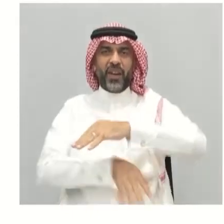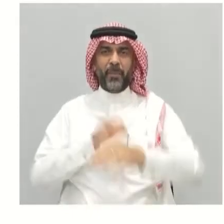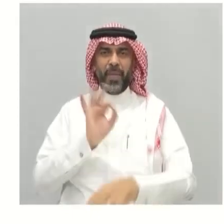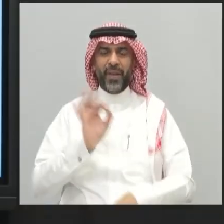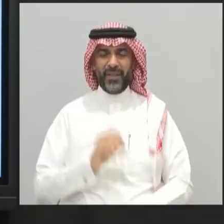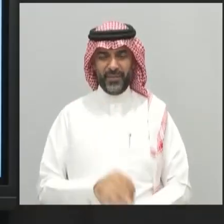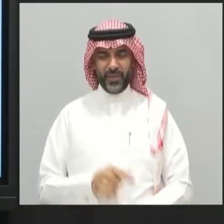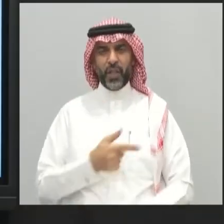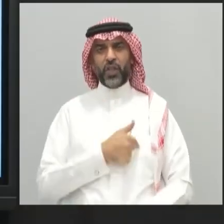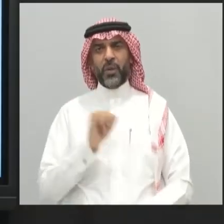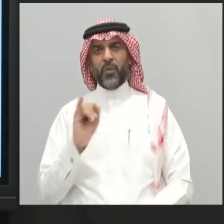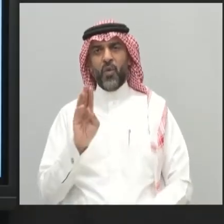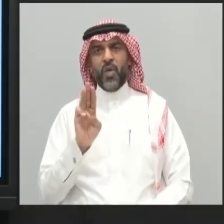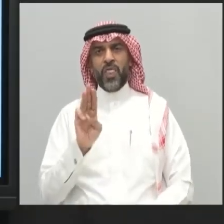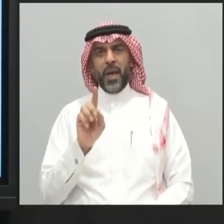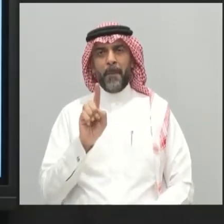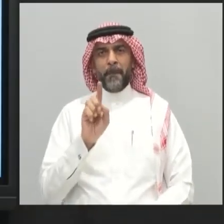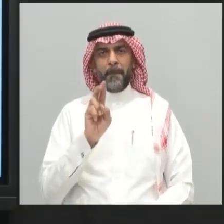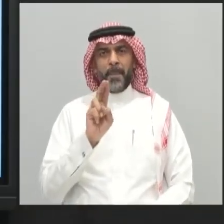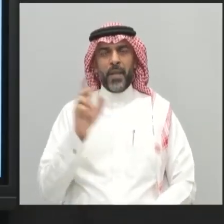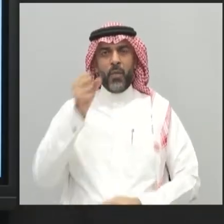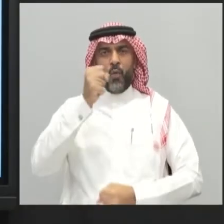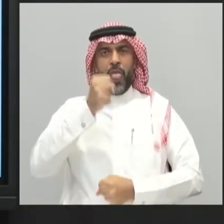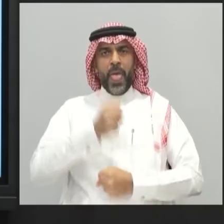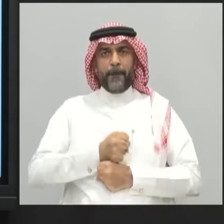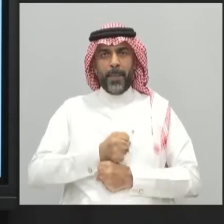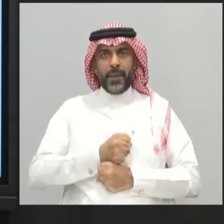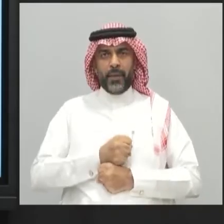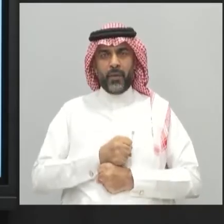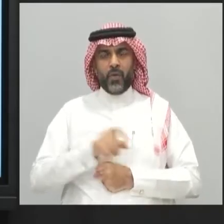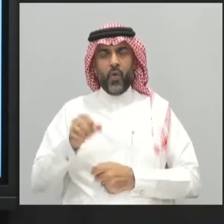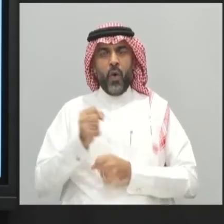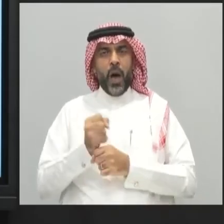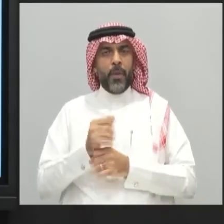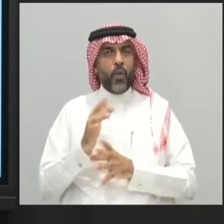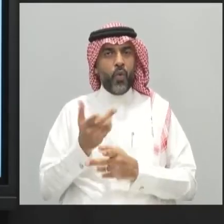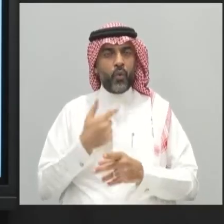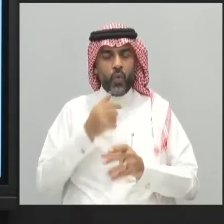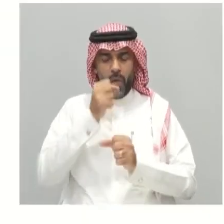المثبت يشبه الجذر ويعمل على تثبيت ماذا الطحلب